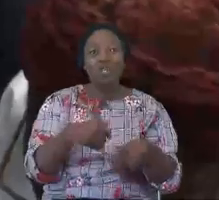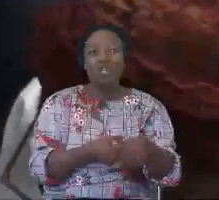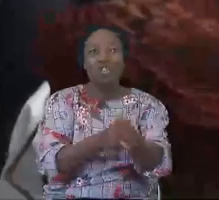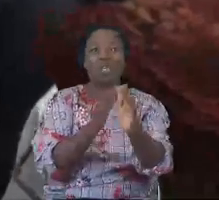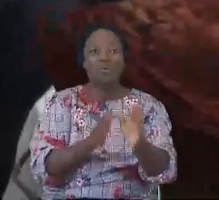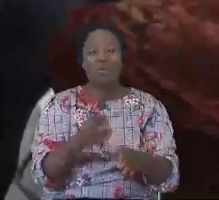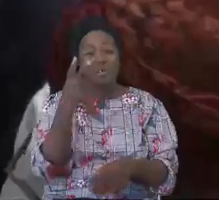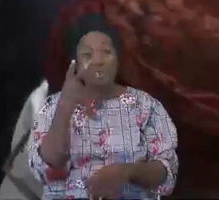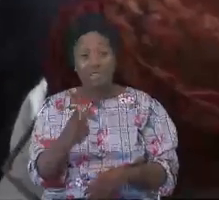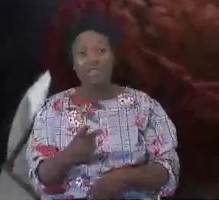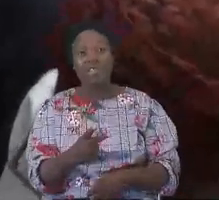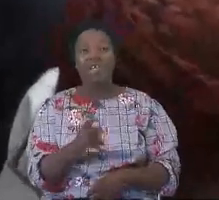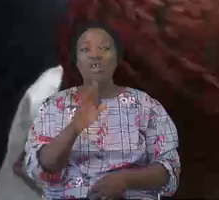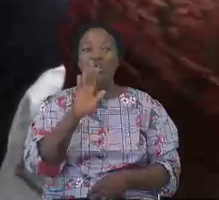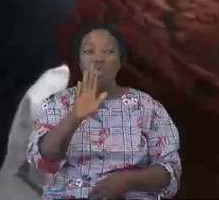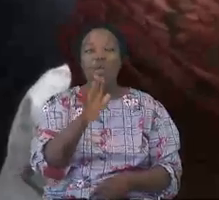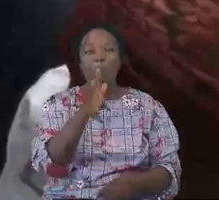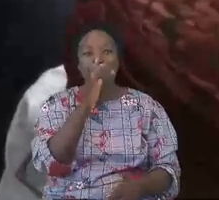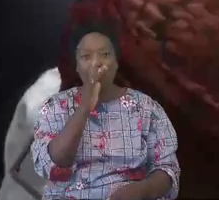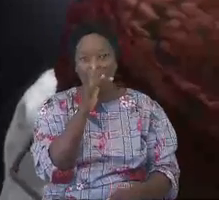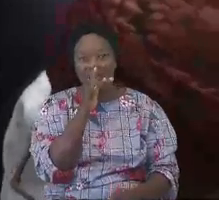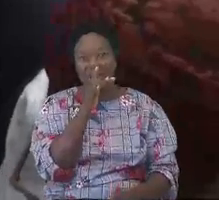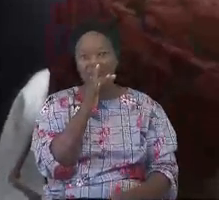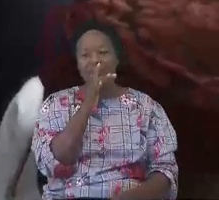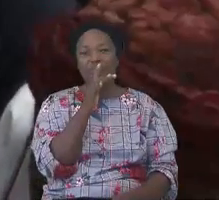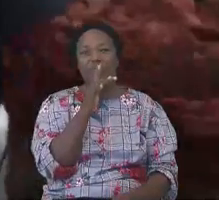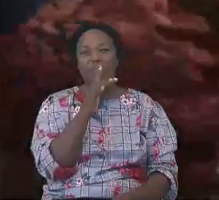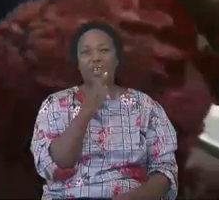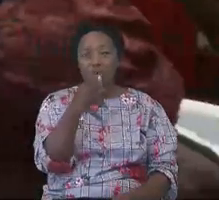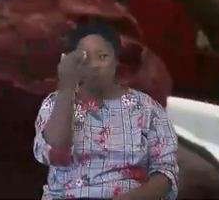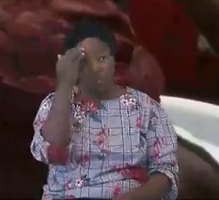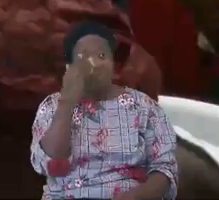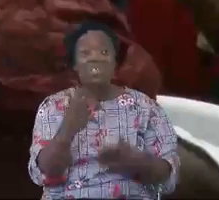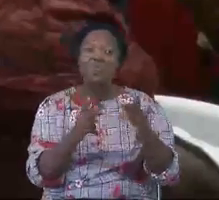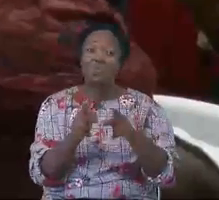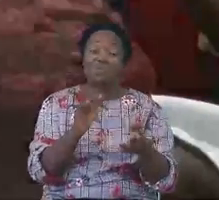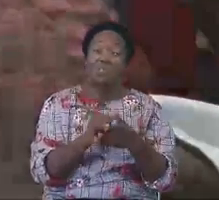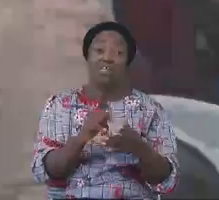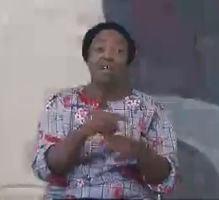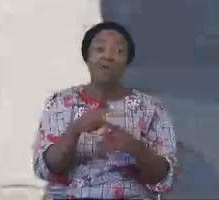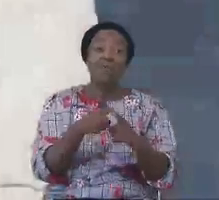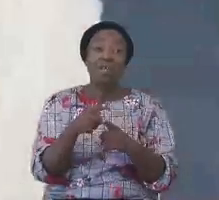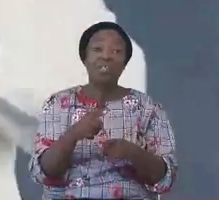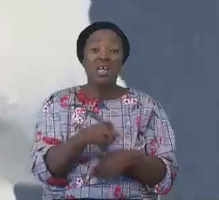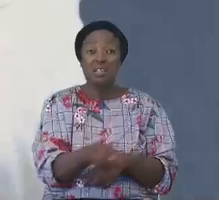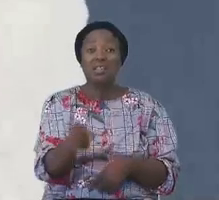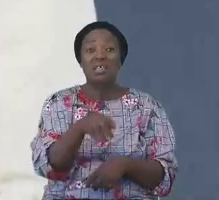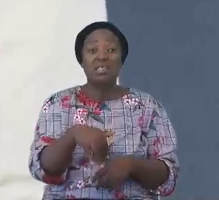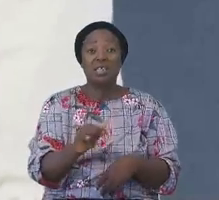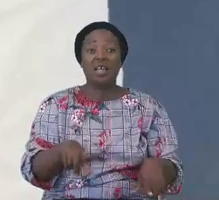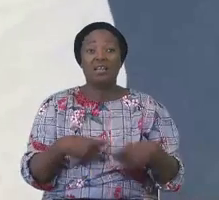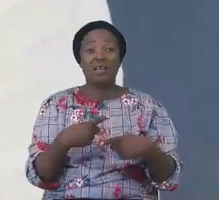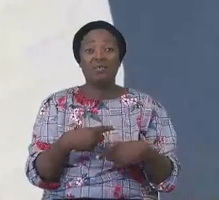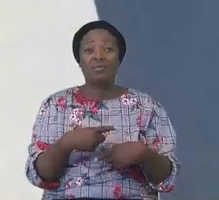verset 27, puis il dit aux disciples, voilà ta mère. Vous